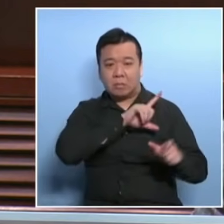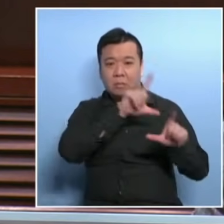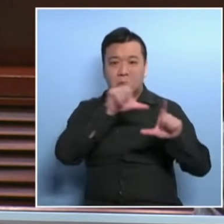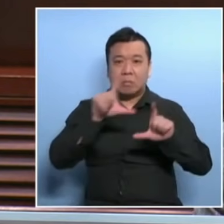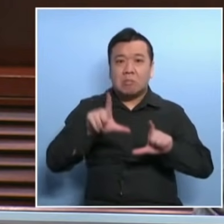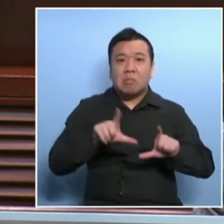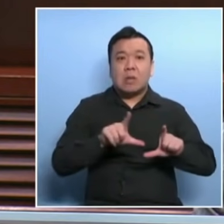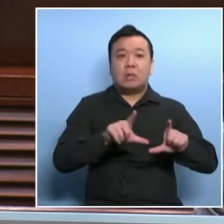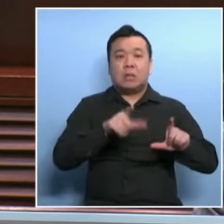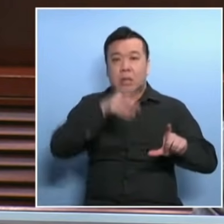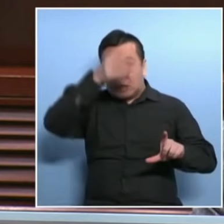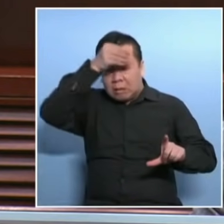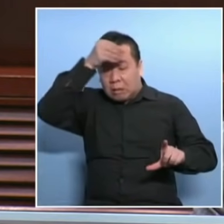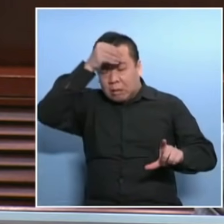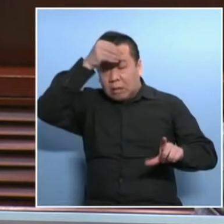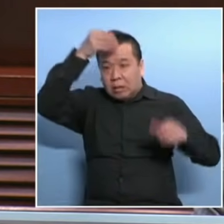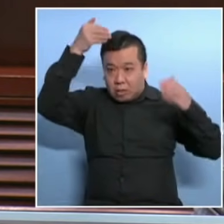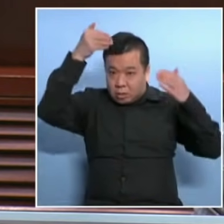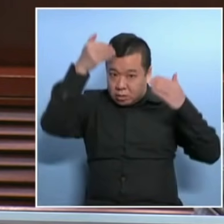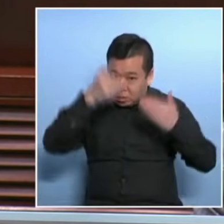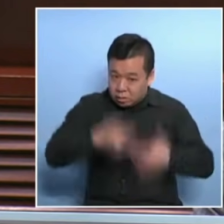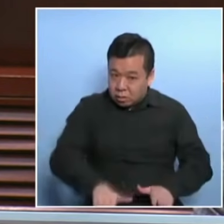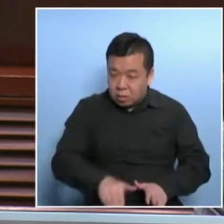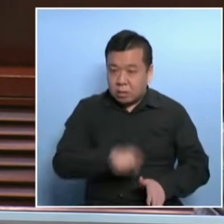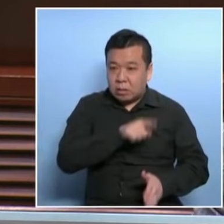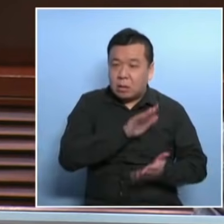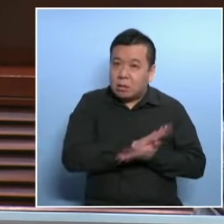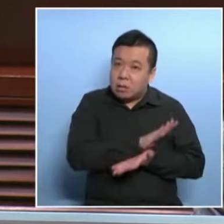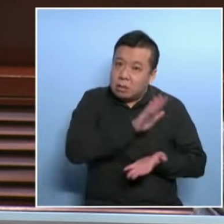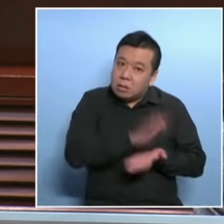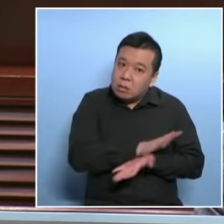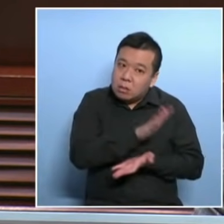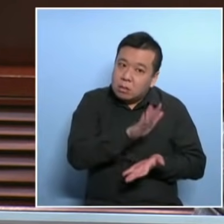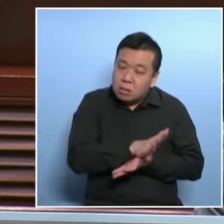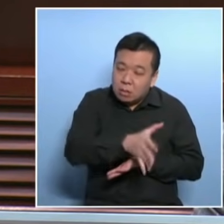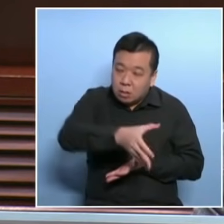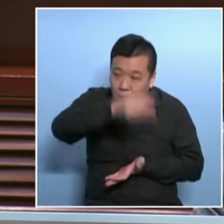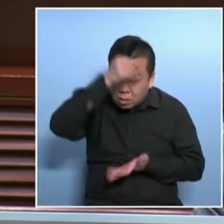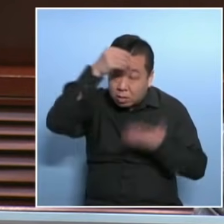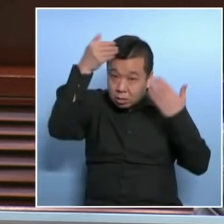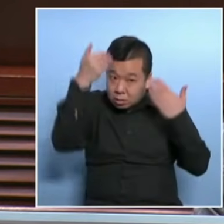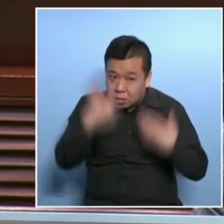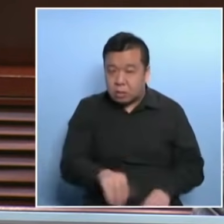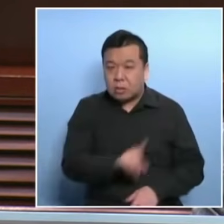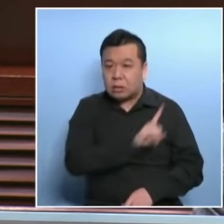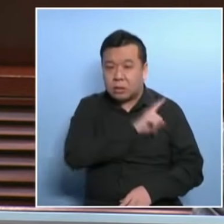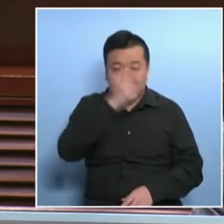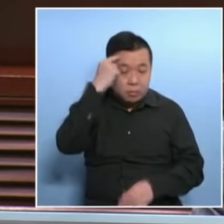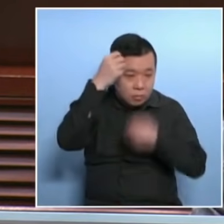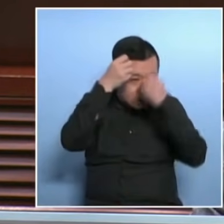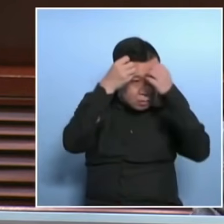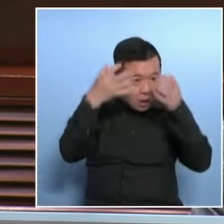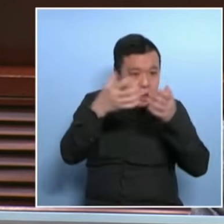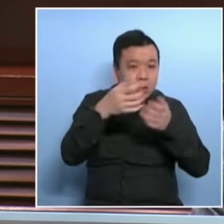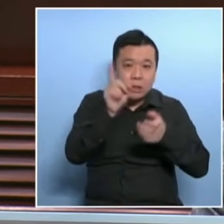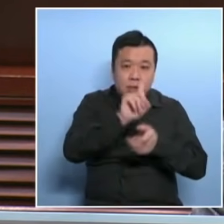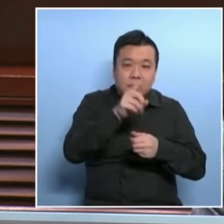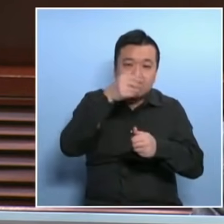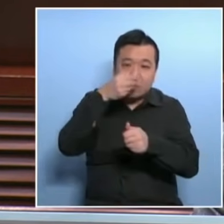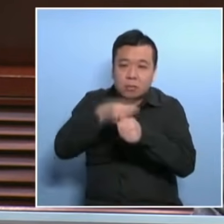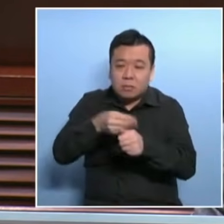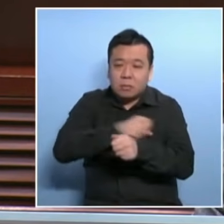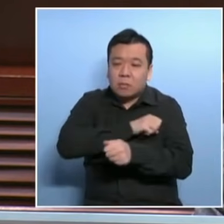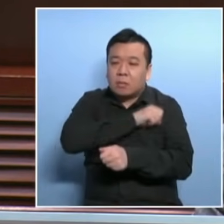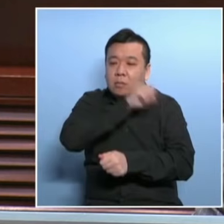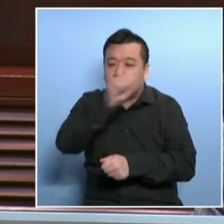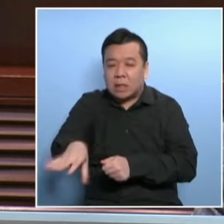嘅嗰、那個、那個經驗、學嘅、那個知識。係點去灌輸俾